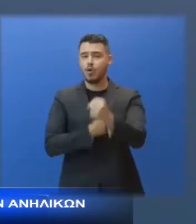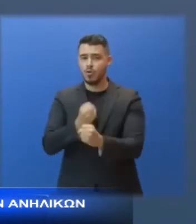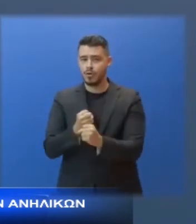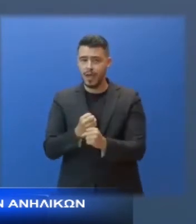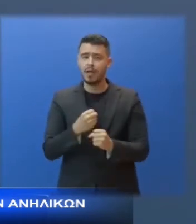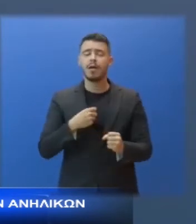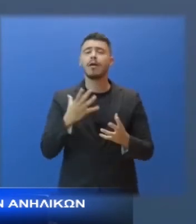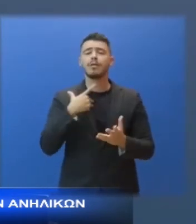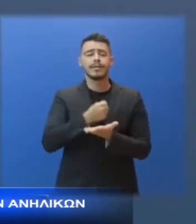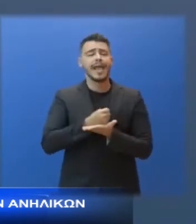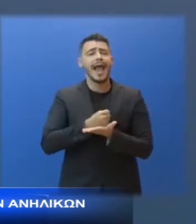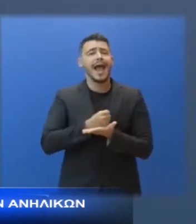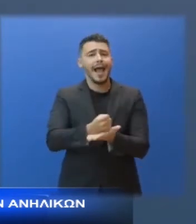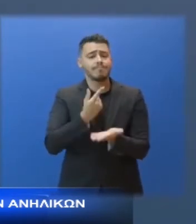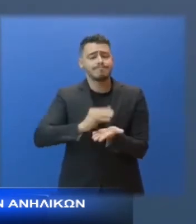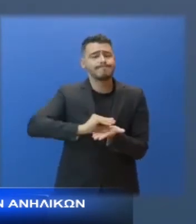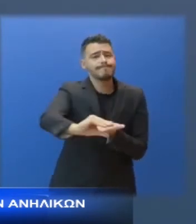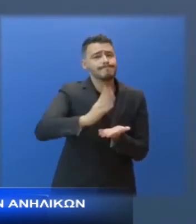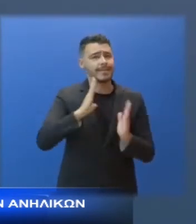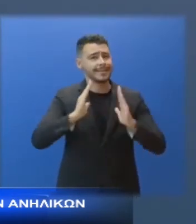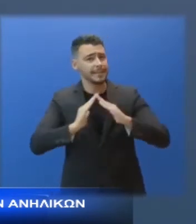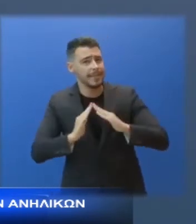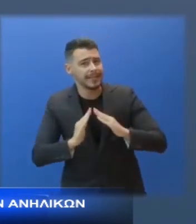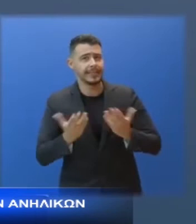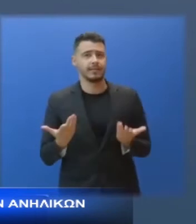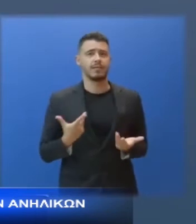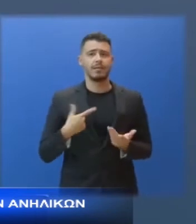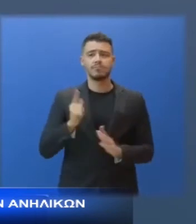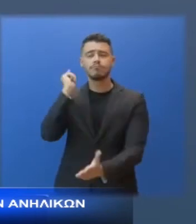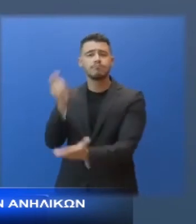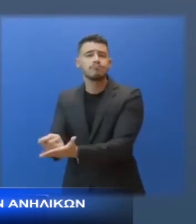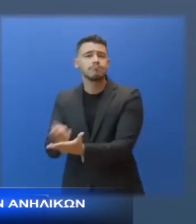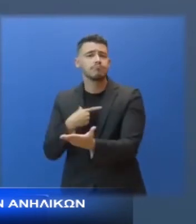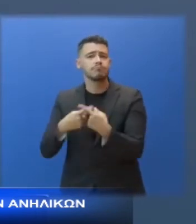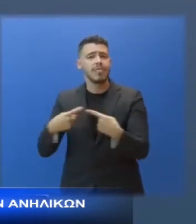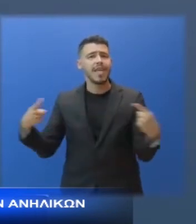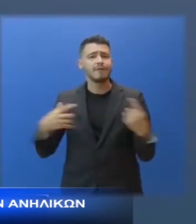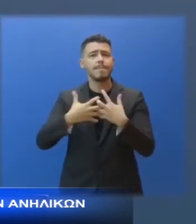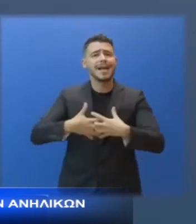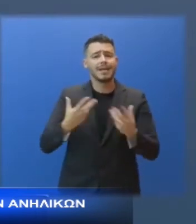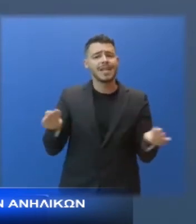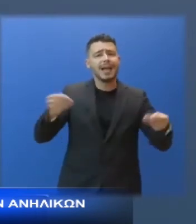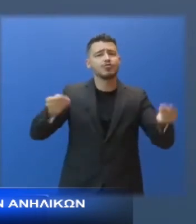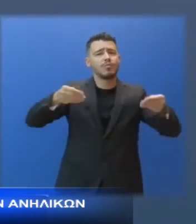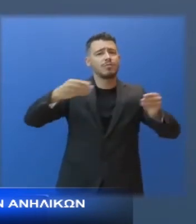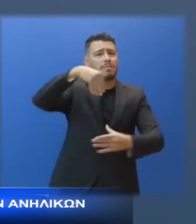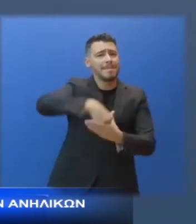μέτρα, όπως η επιδότηση ενοικίου, η κάλυψη δαπανών για την οικοσκευή και άλλες λειτουργικές ανάγκες του νοικοκυριού.